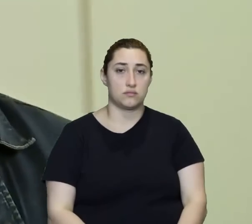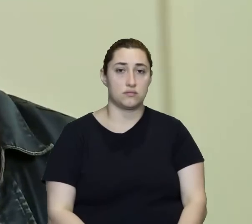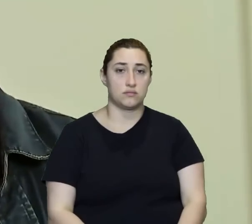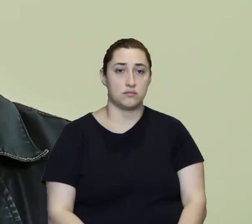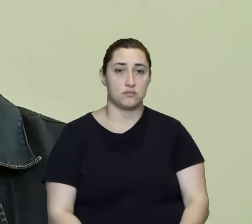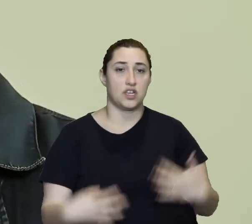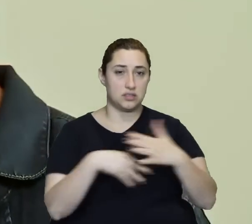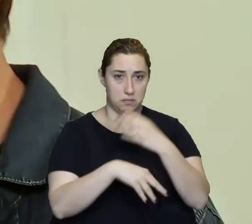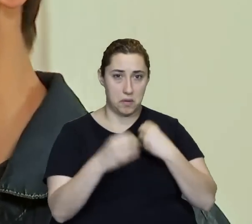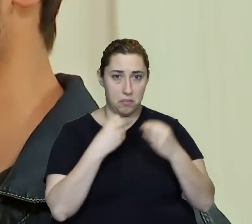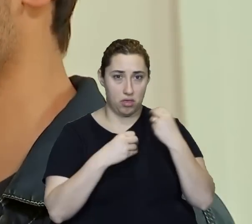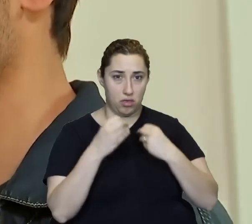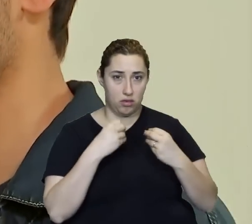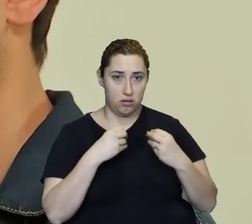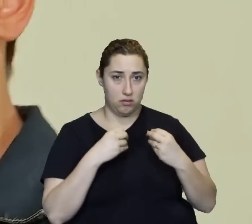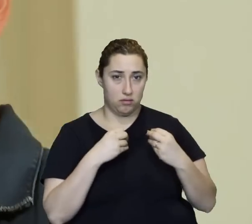Akşam yemeği?